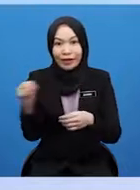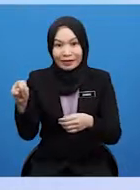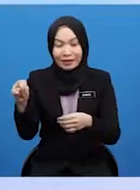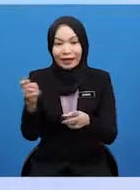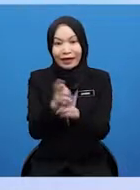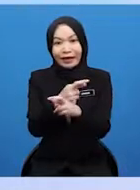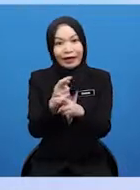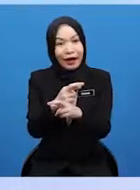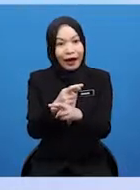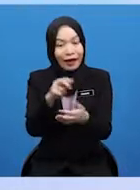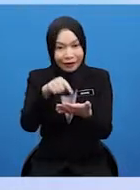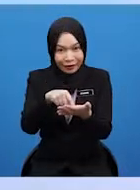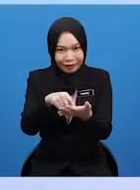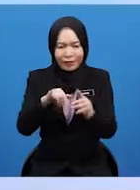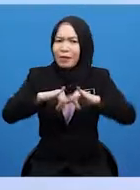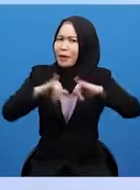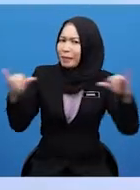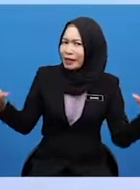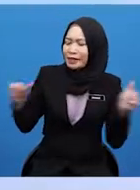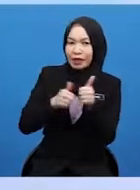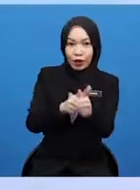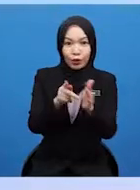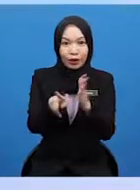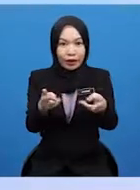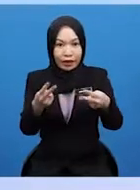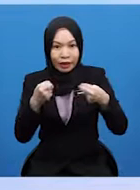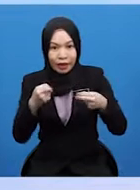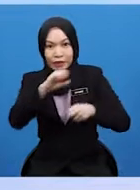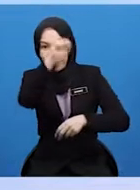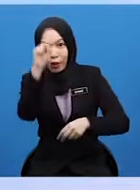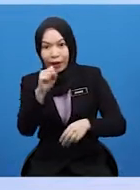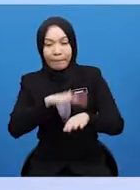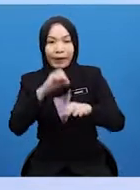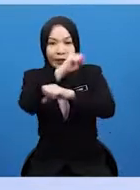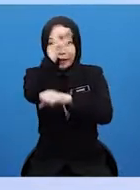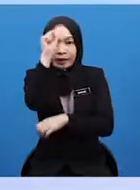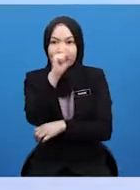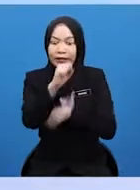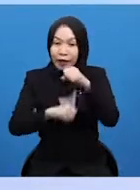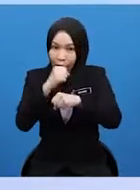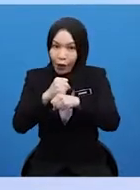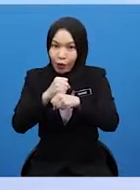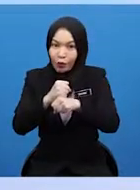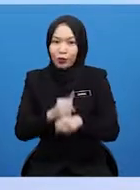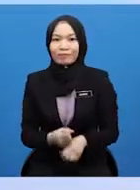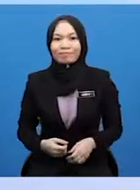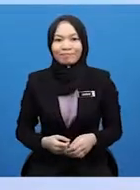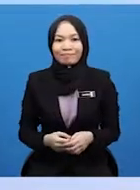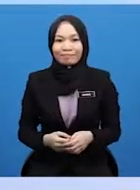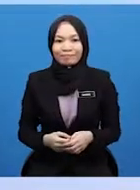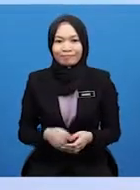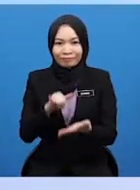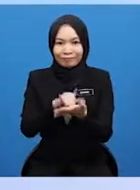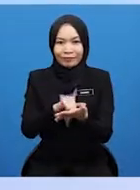kehendak soalan pada tahun semasa, ya. Setelah selesai lakaran kenit, kita akan meneruskan proses perekaan